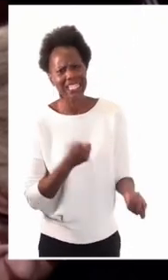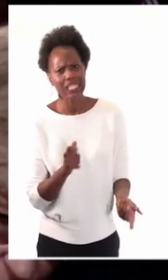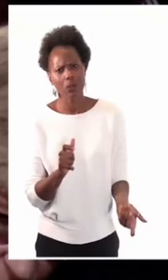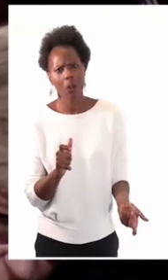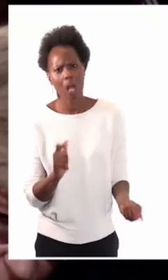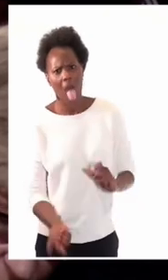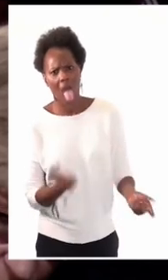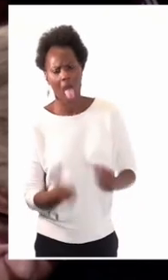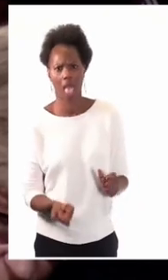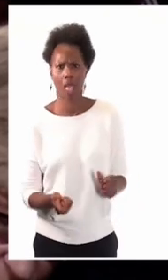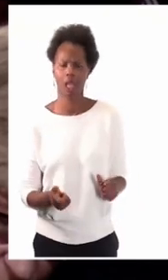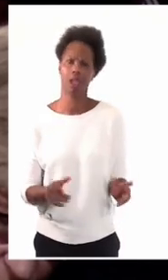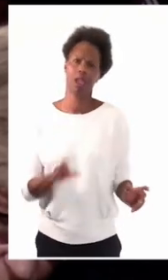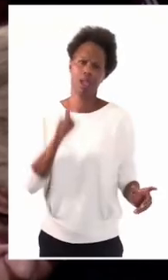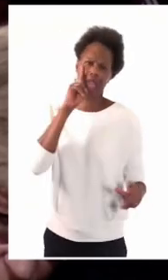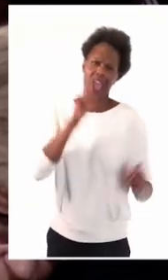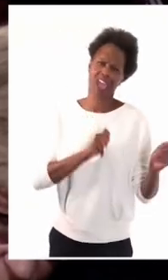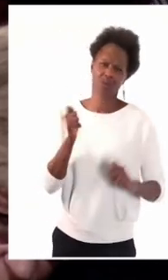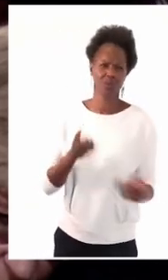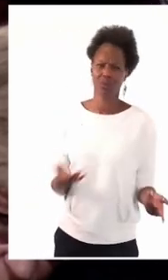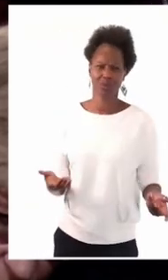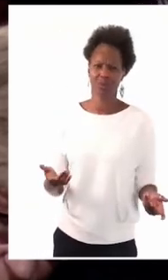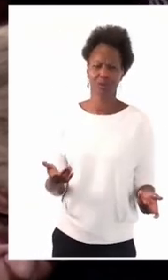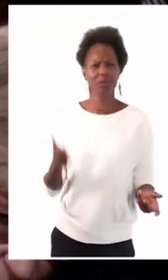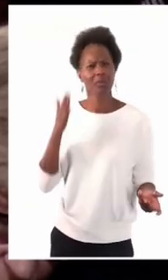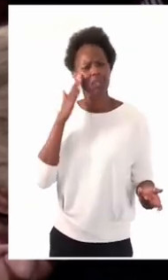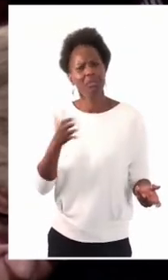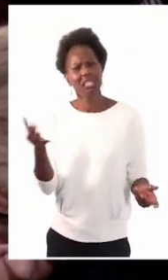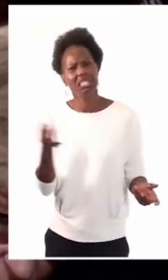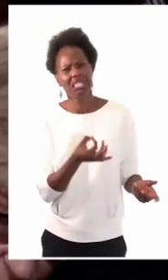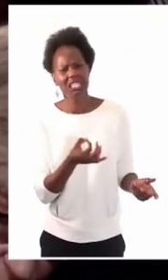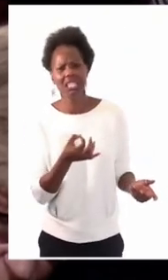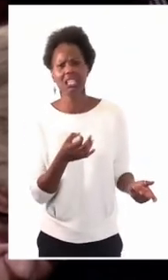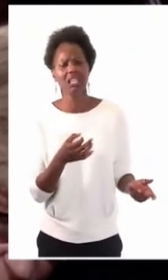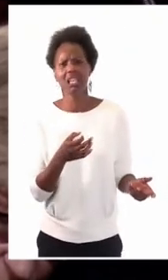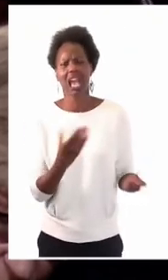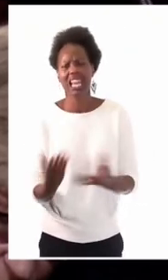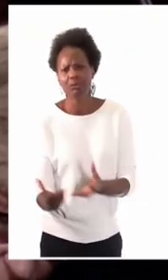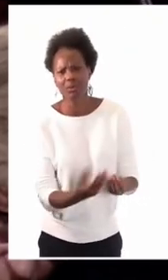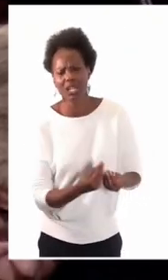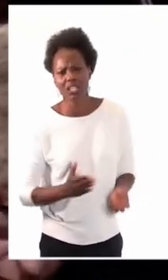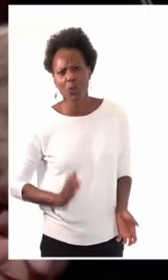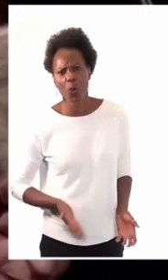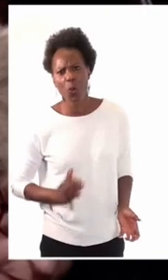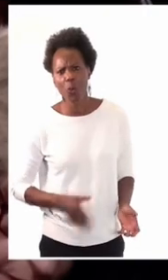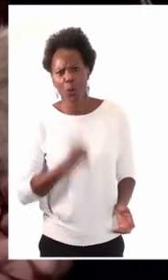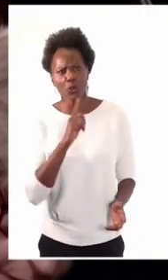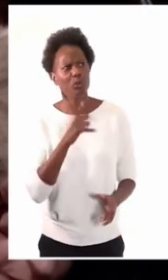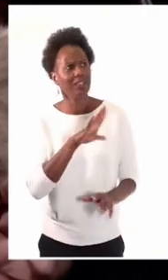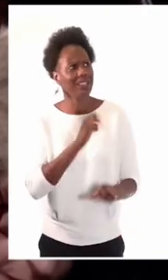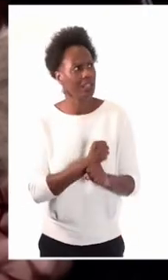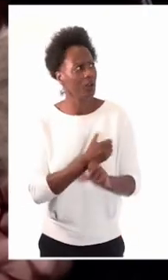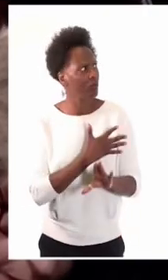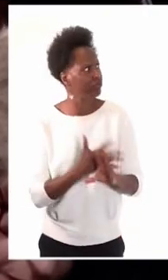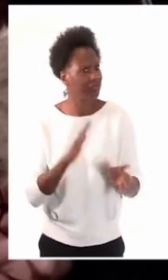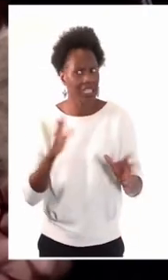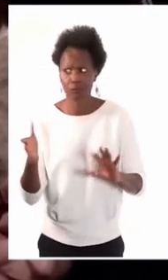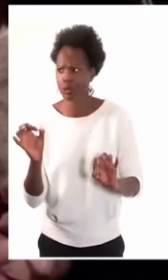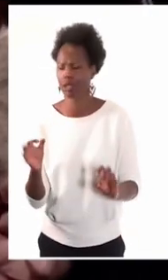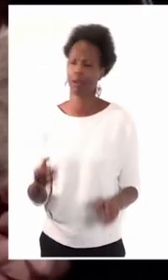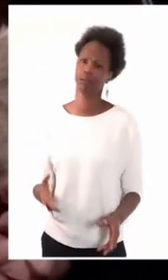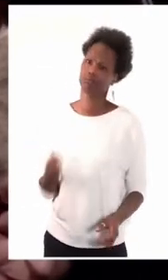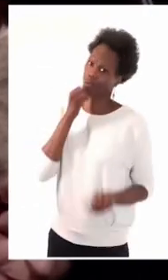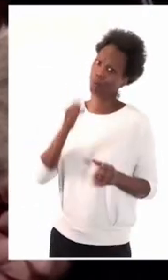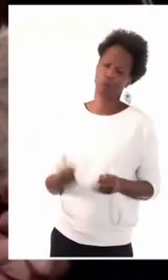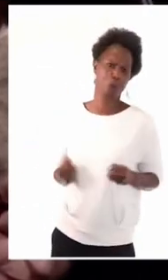qui n'évolue plus. Si vous expliquez aux Bordelaises et aux Bordelais que Bordeaux n'a pas évolué, n'a pas bougé ces 25 dernières années, alors bon courage. Parce que c'est